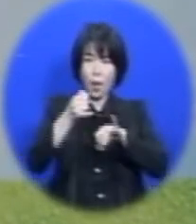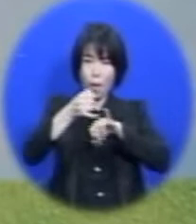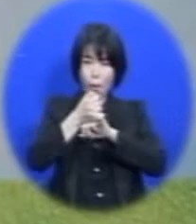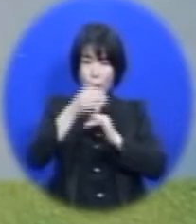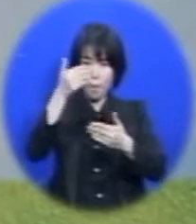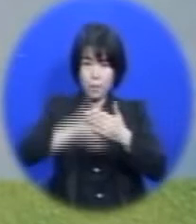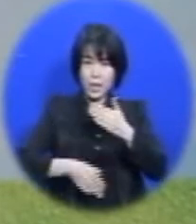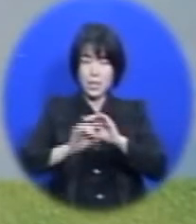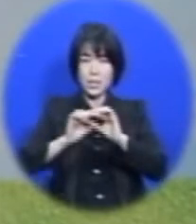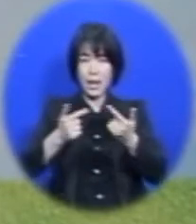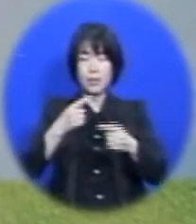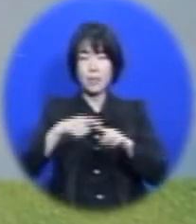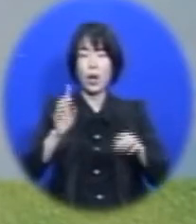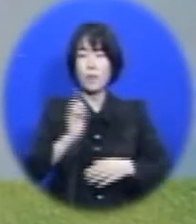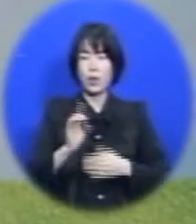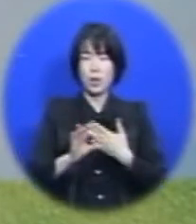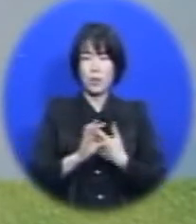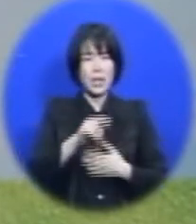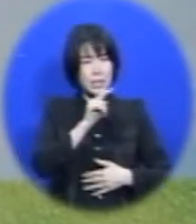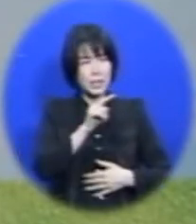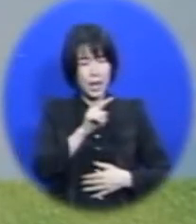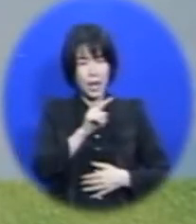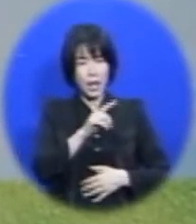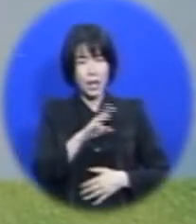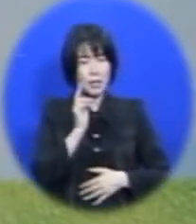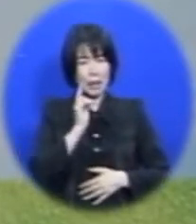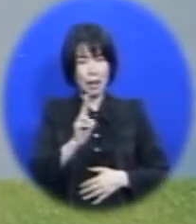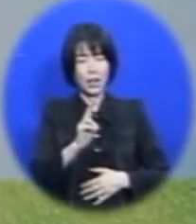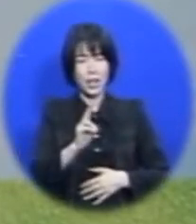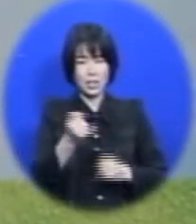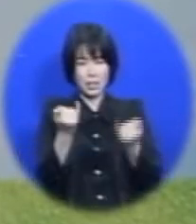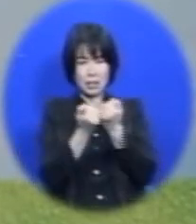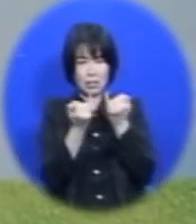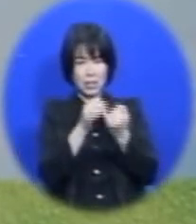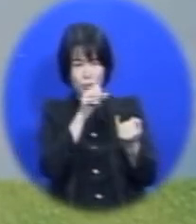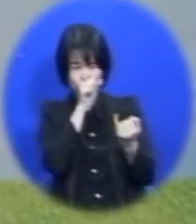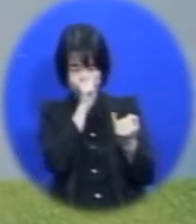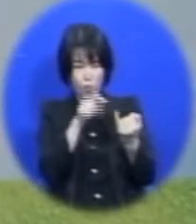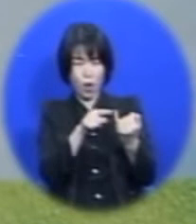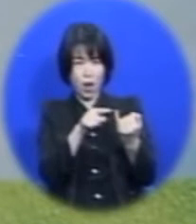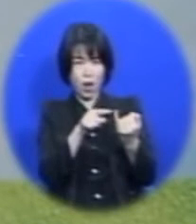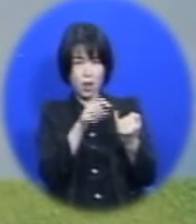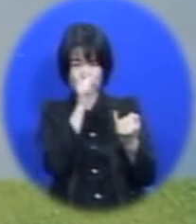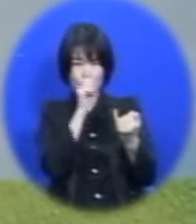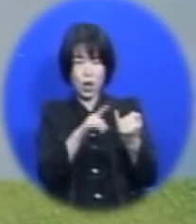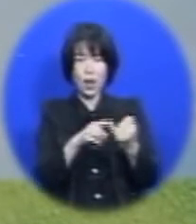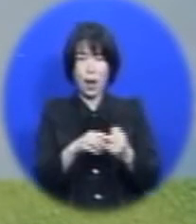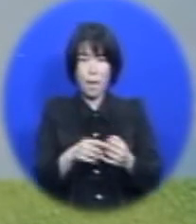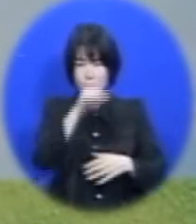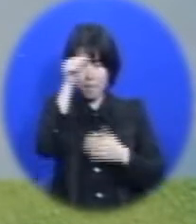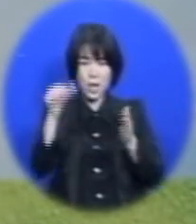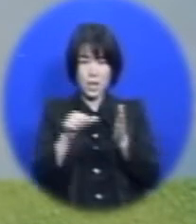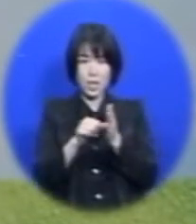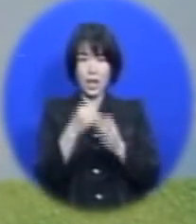않는 평가가 그가 대단히 호색한이었다는 거예요. 그는 평생 네 번